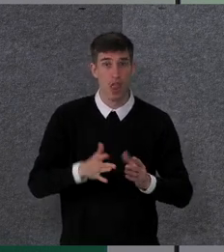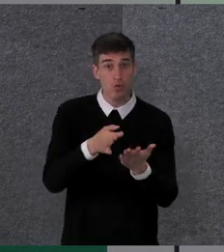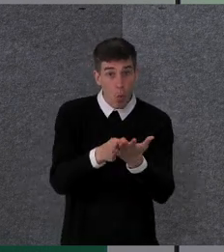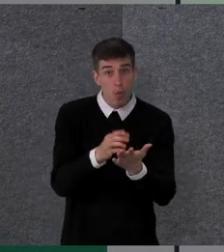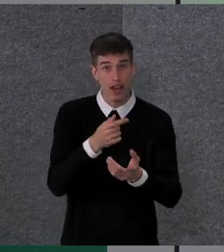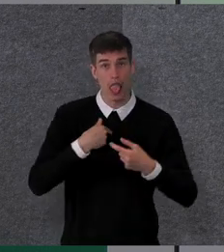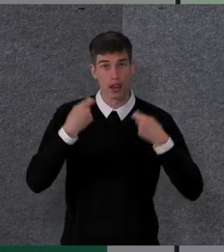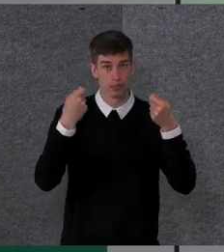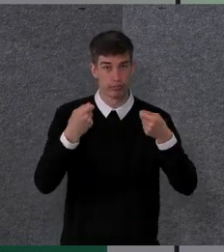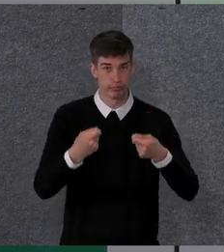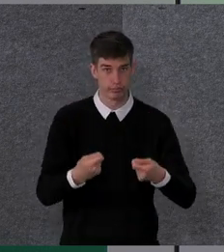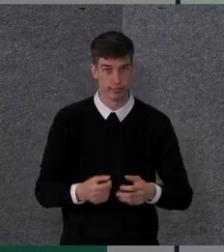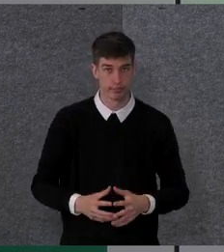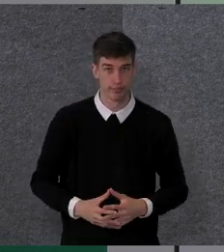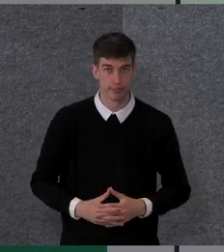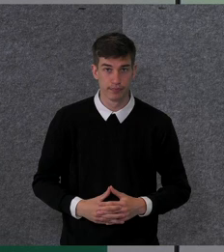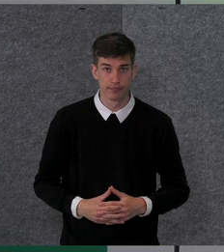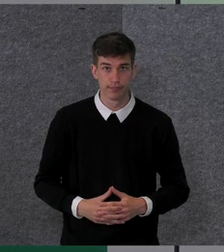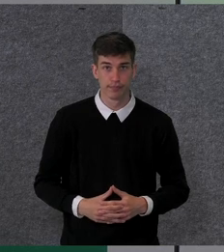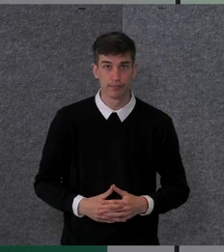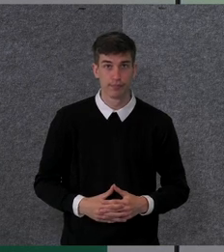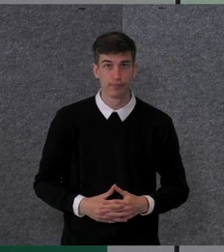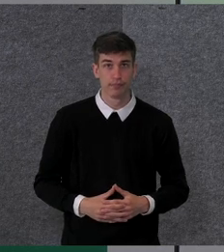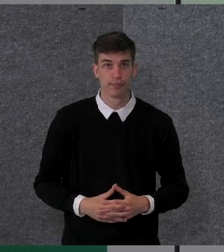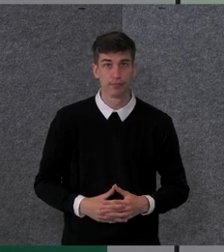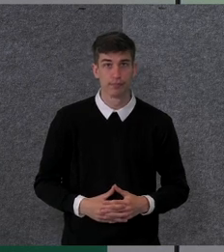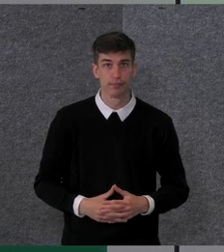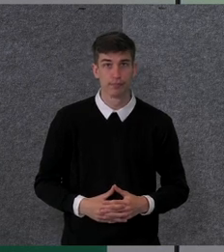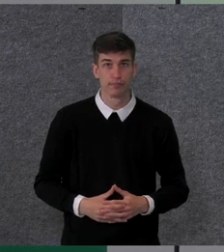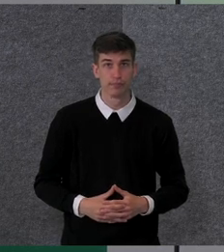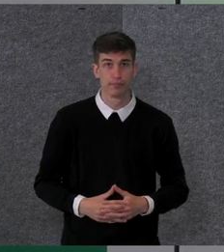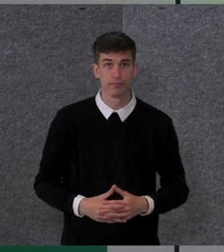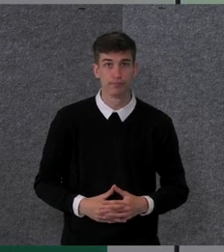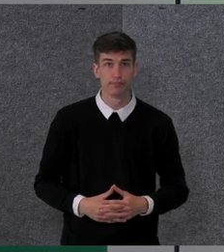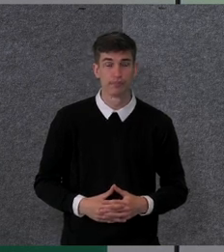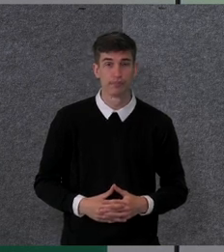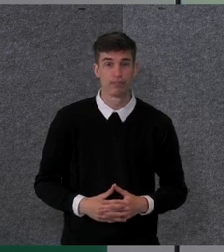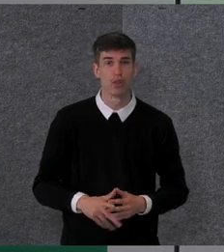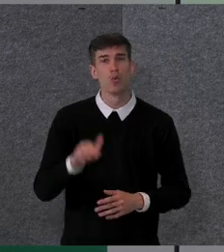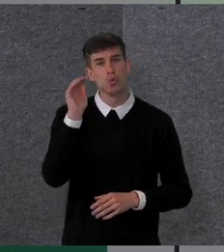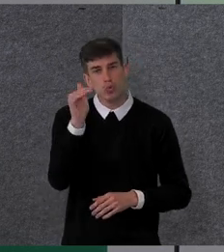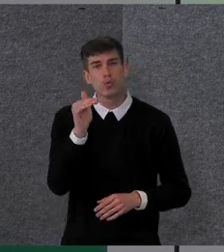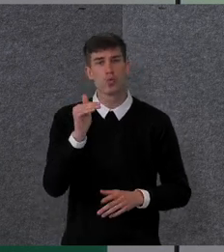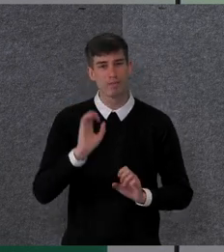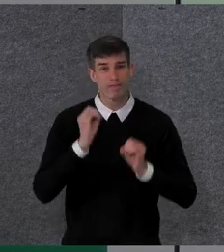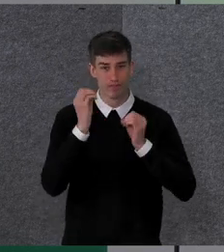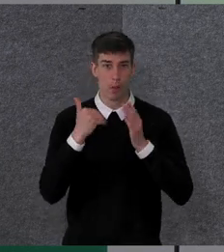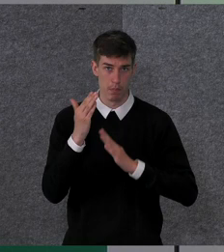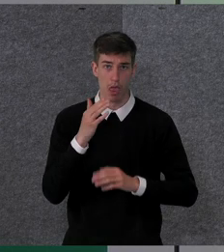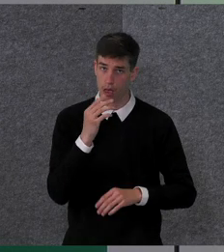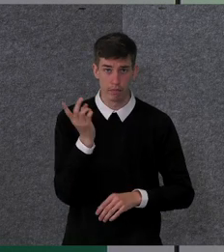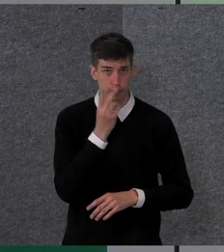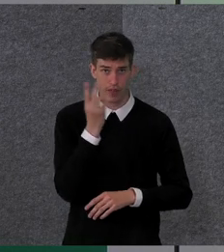das wären meine ersten Ansätze, dass wir langfristig viel mehr machen müssen, ist klar. Aber das erste Ziel muss